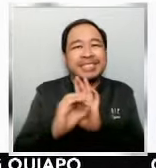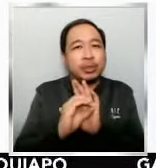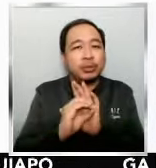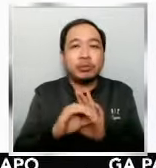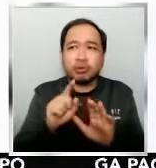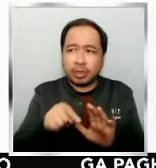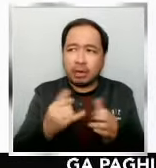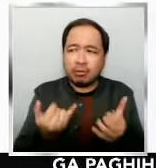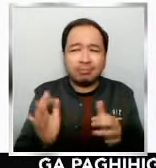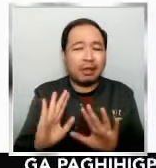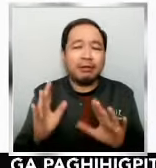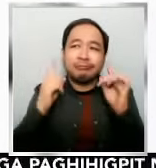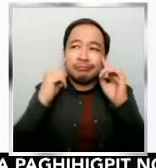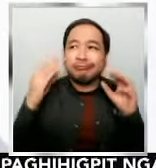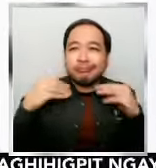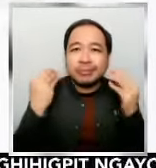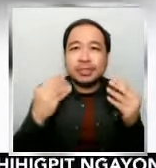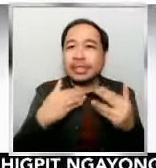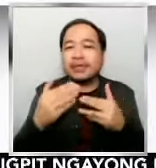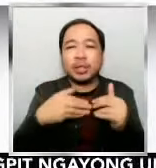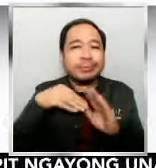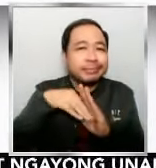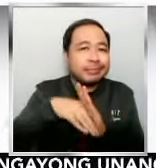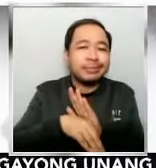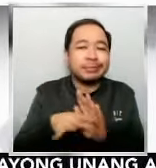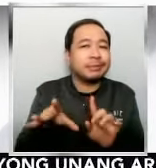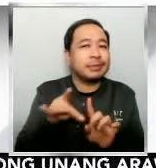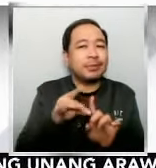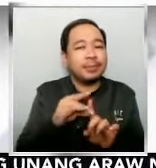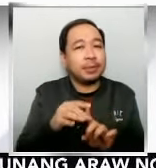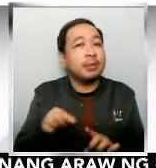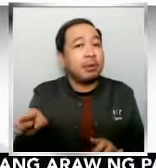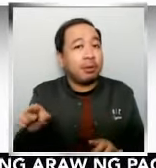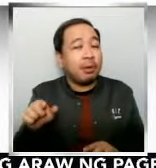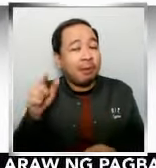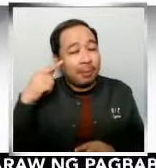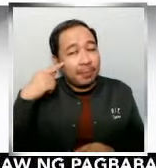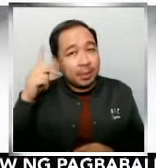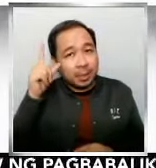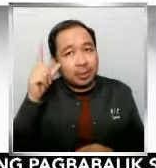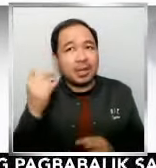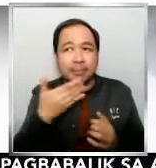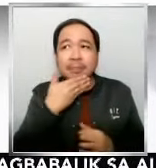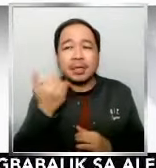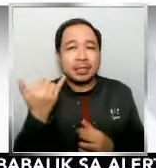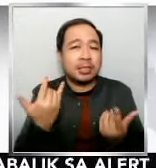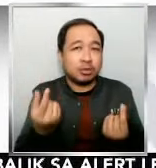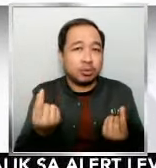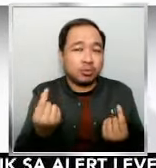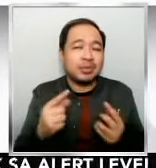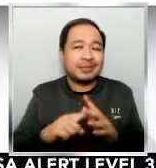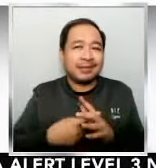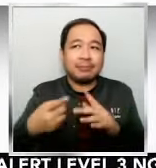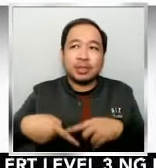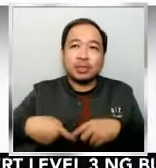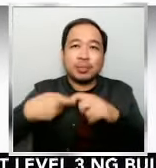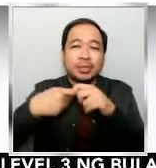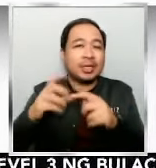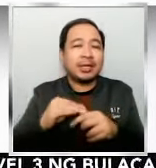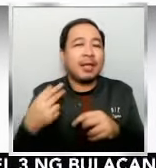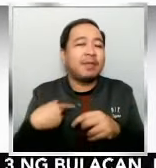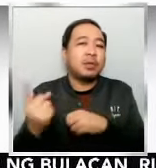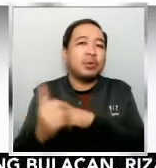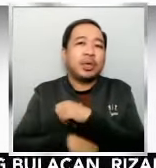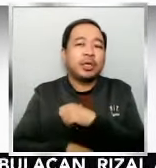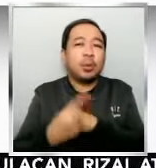kahit bumaba pa ang bilang ng mga kaso. Ayon kay Lacson, magandang simula ang ginawang suspensyon at pagpapataw ng multa sa isang hotel sa